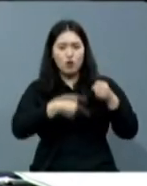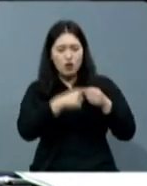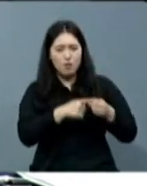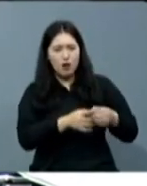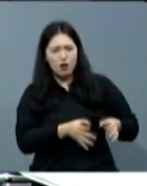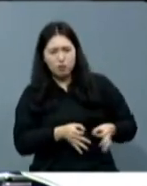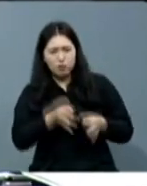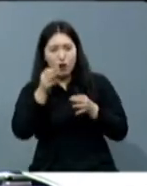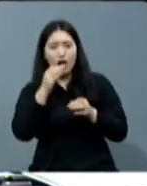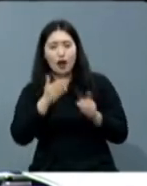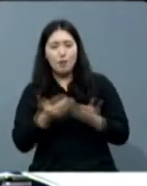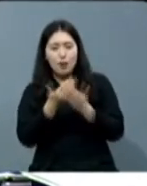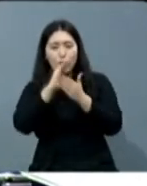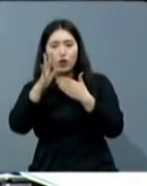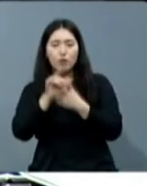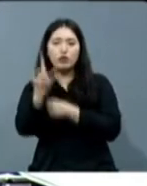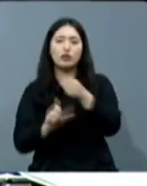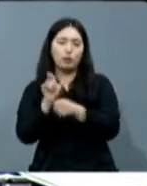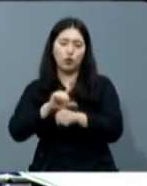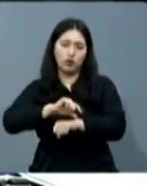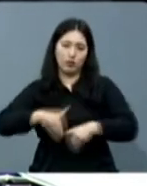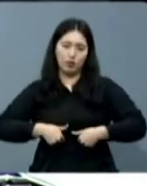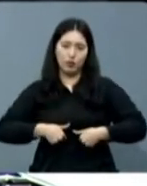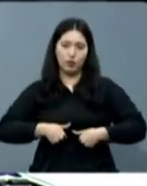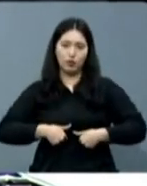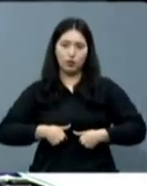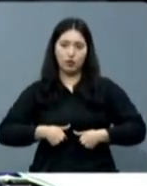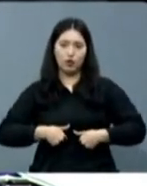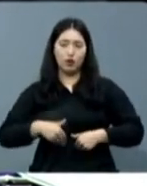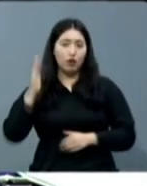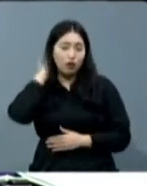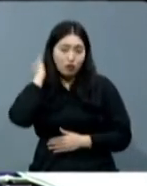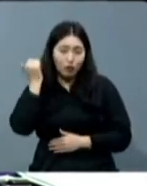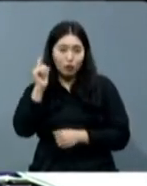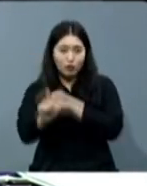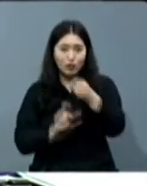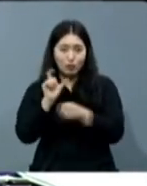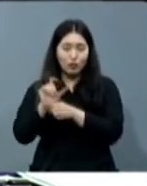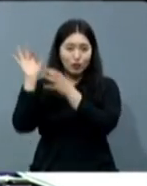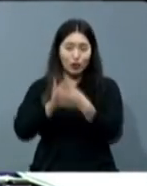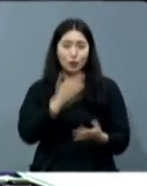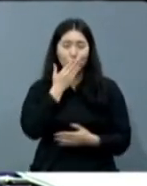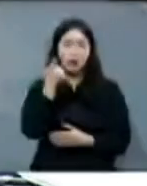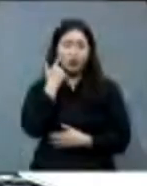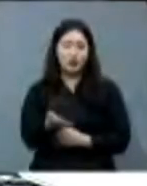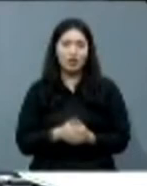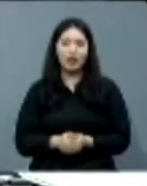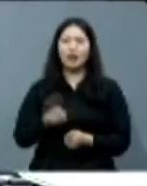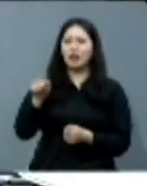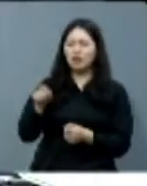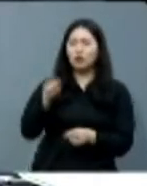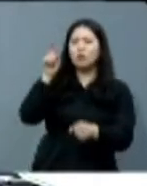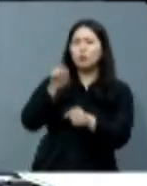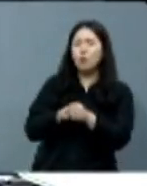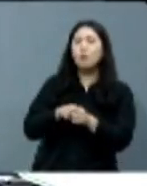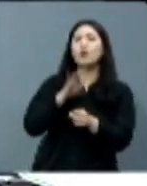15년 걸려요. 15년? 제가 대통령 15년 하실 겁니까? 그 목표치죠. 목표치고